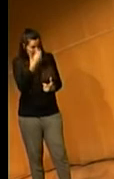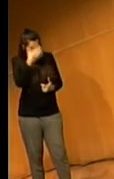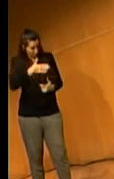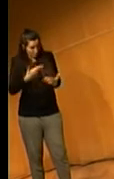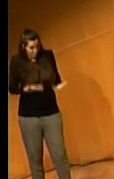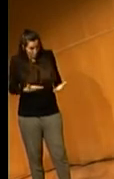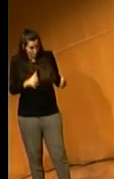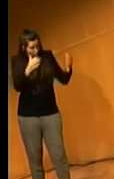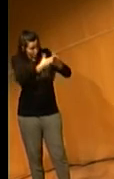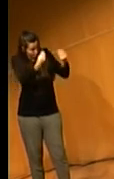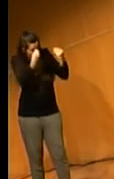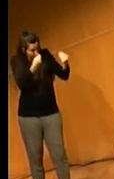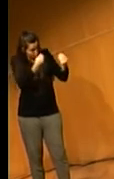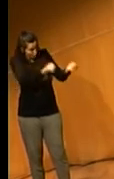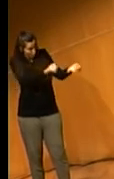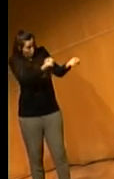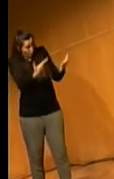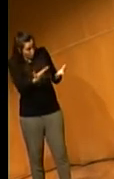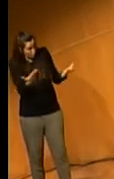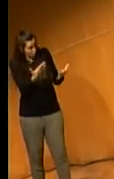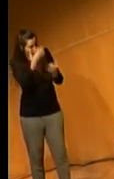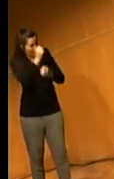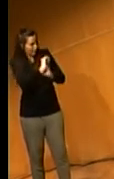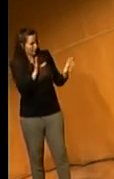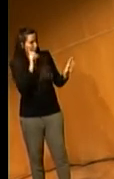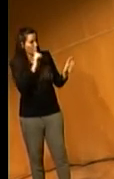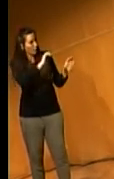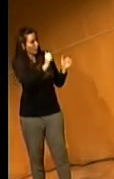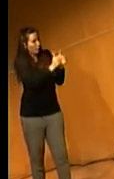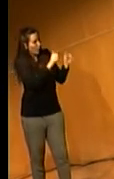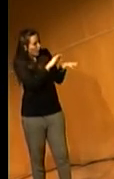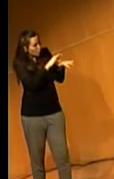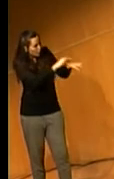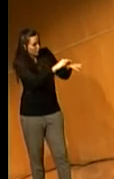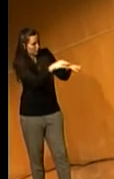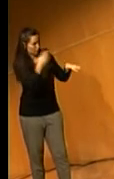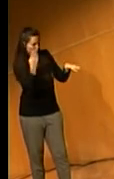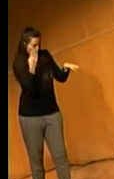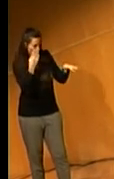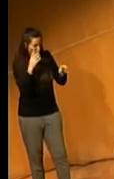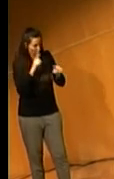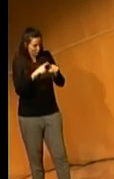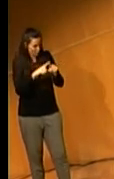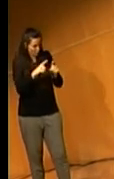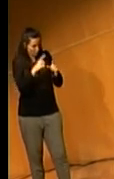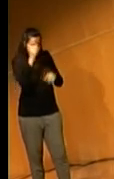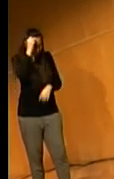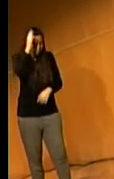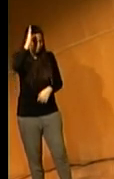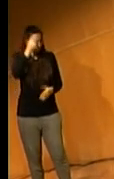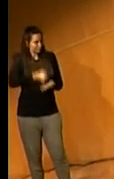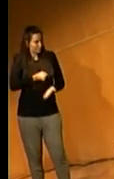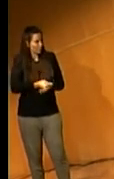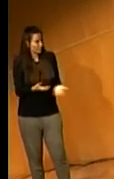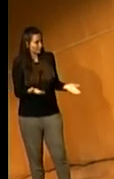formation sur laquelle, pour pouvoir accompagner, il faut quand même avoir un bagage. Donc, je me demandais s'il y avait un projet en ce sens